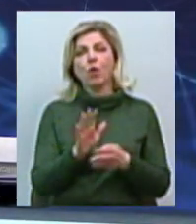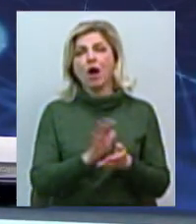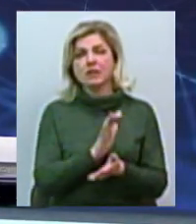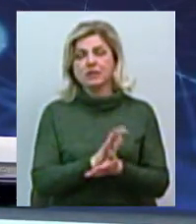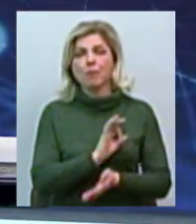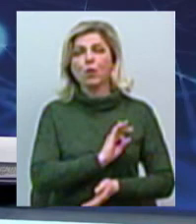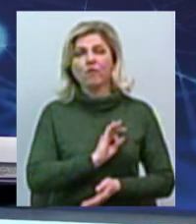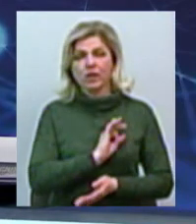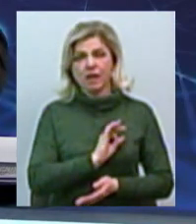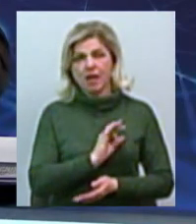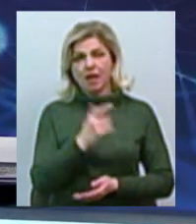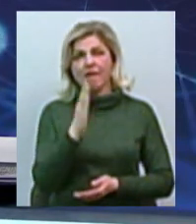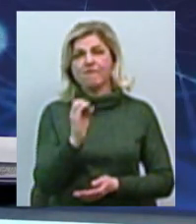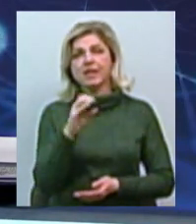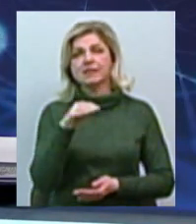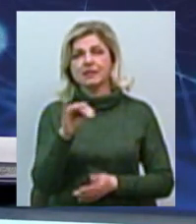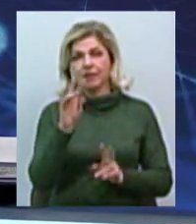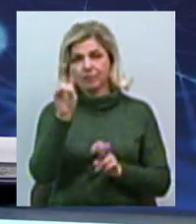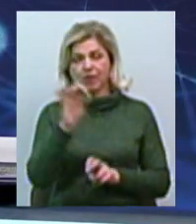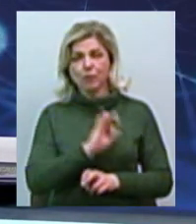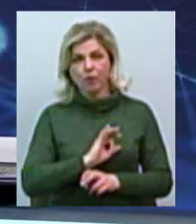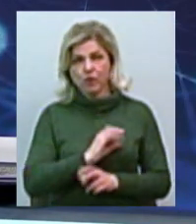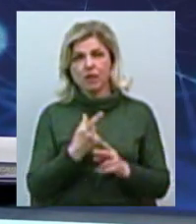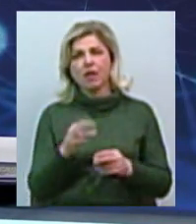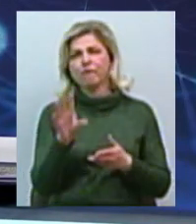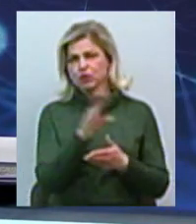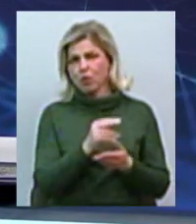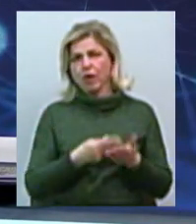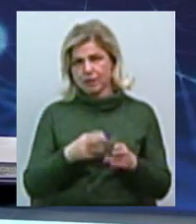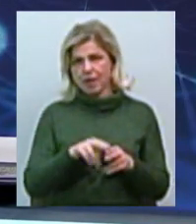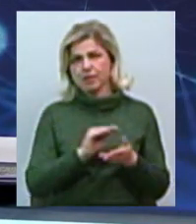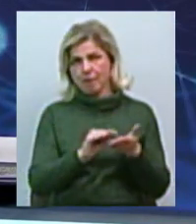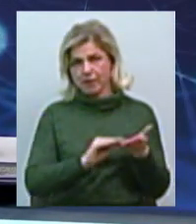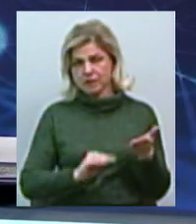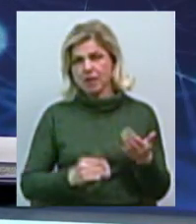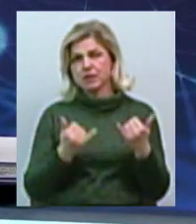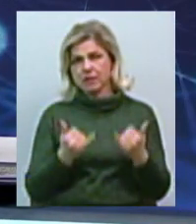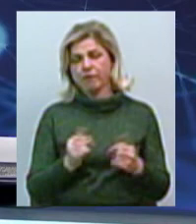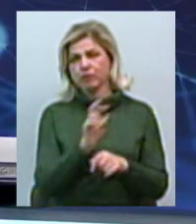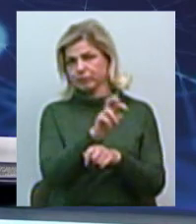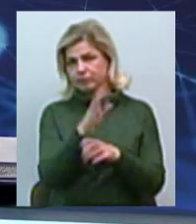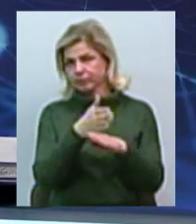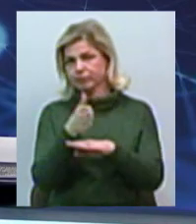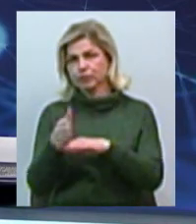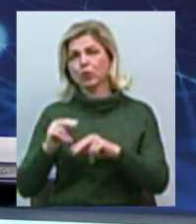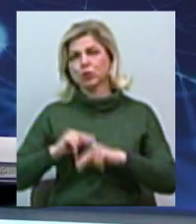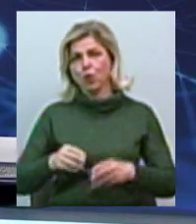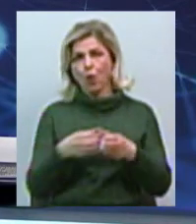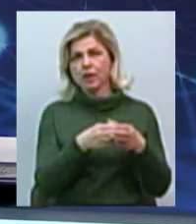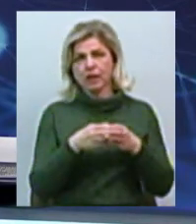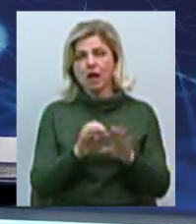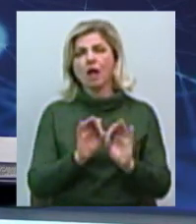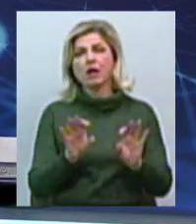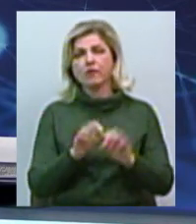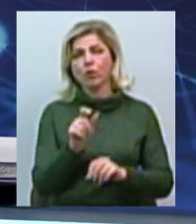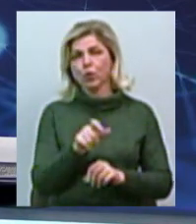«Профспілкові вісті» Федерації профспілок України, де все це написано. Сьогодні пішли в трудові колективи роз'яснювати людям,